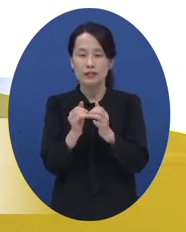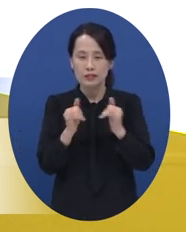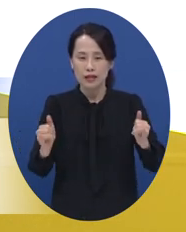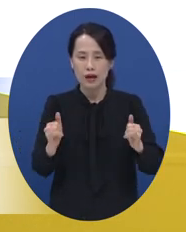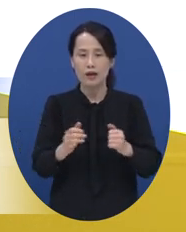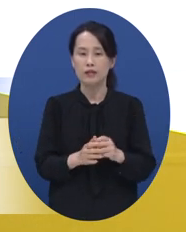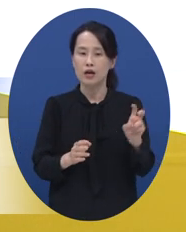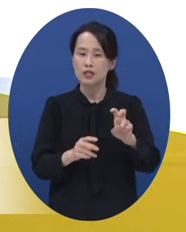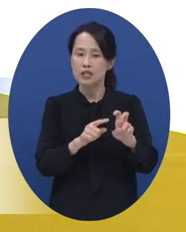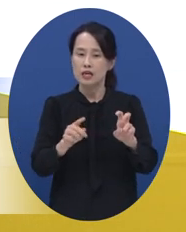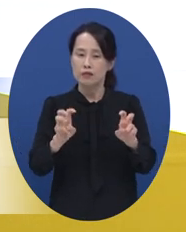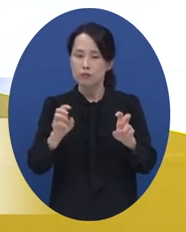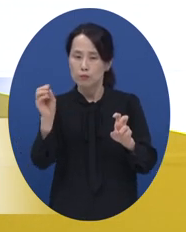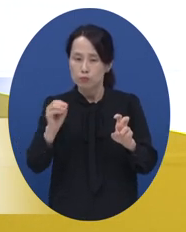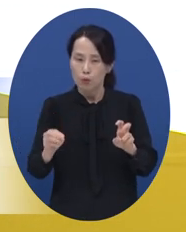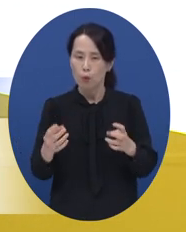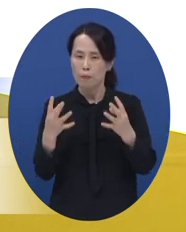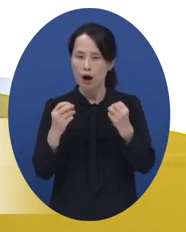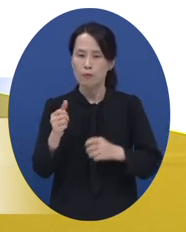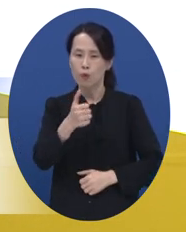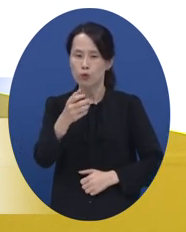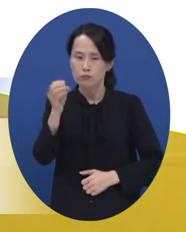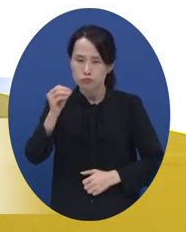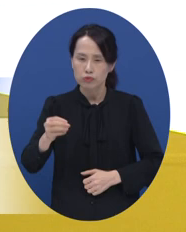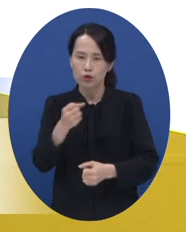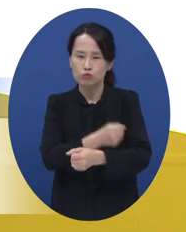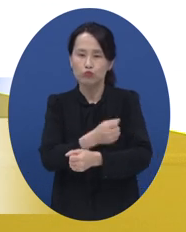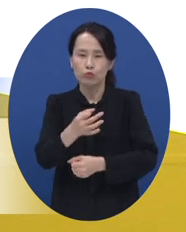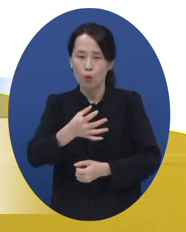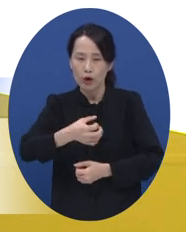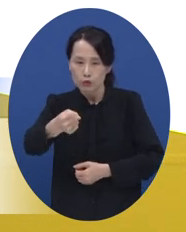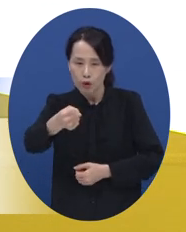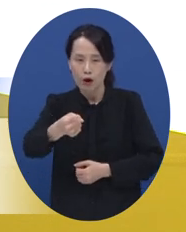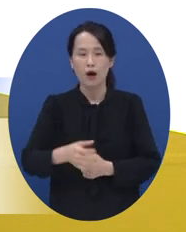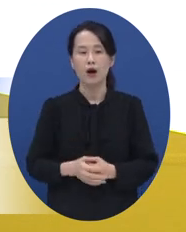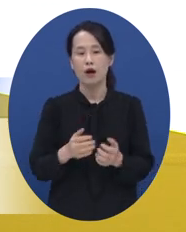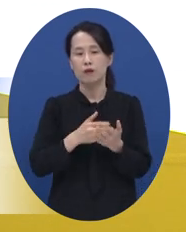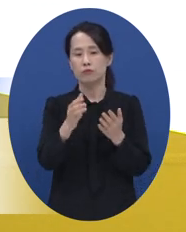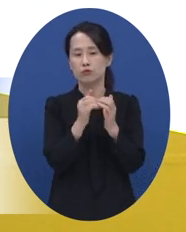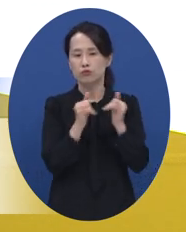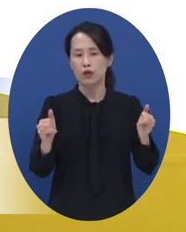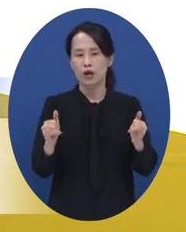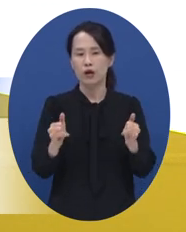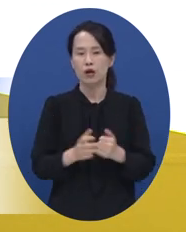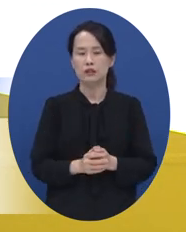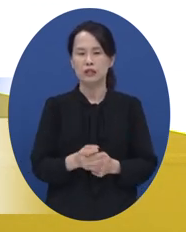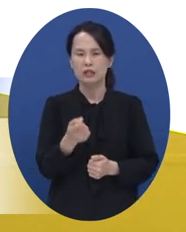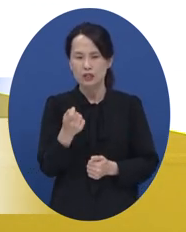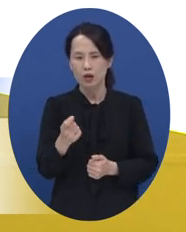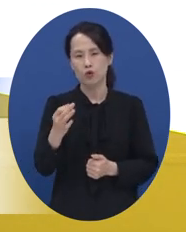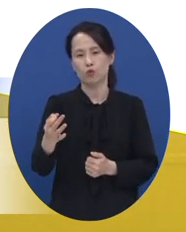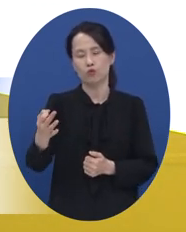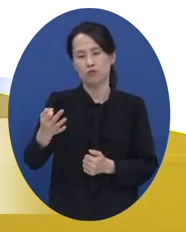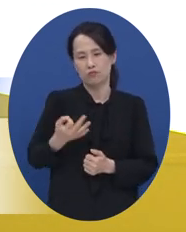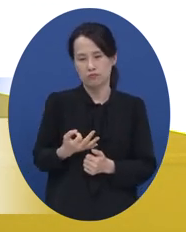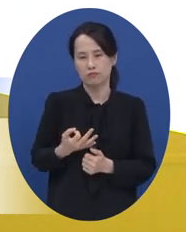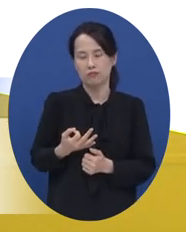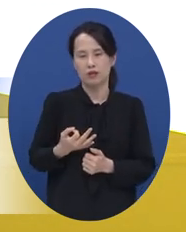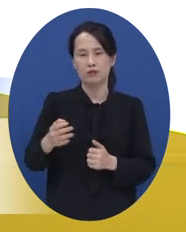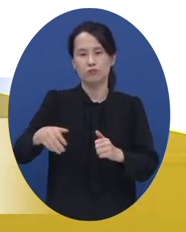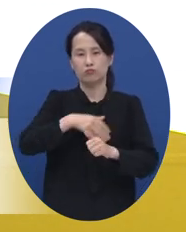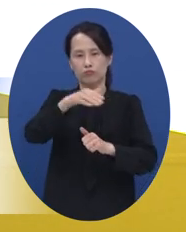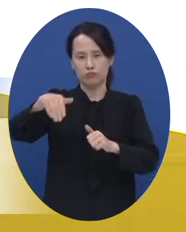중개인들이 관행적으로 적게는 20, 30%, 많게는 50%의 수수료를 가져감으로써 작가에게는 최소한의